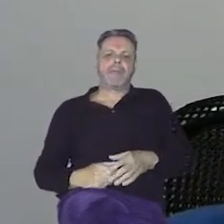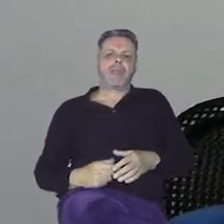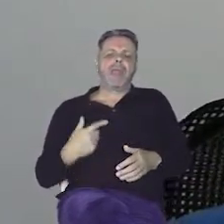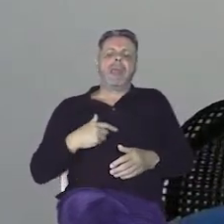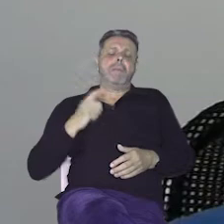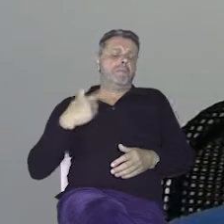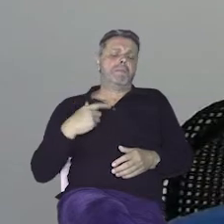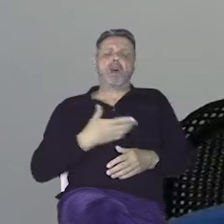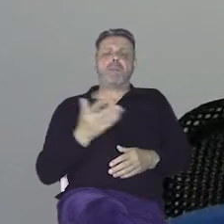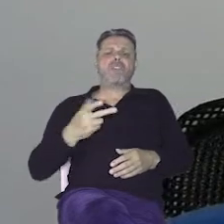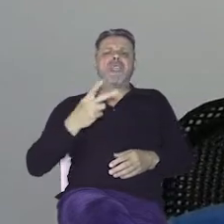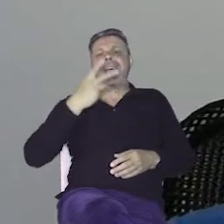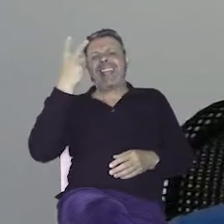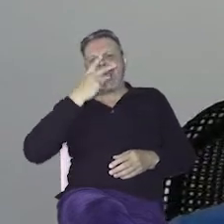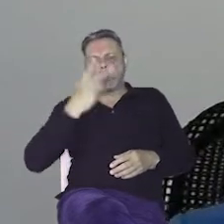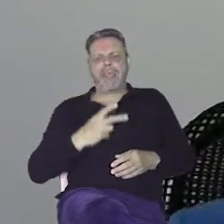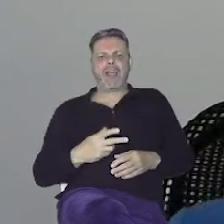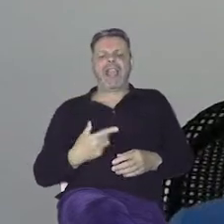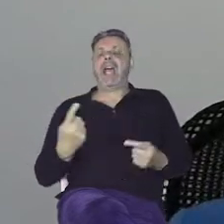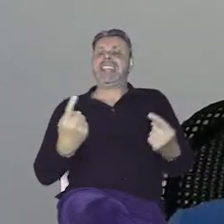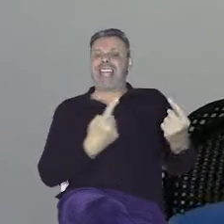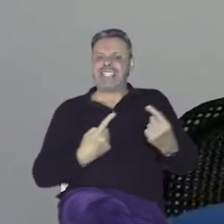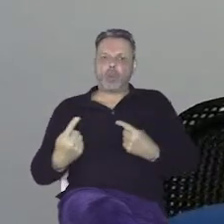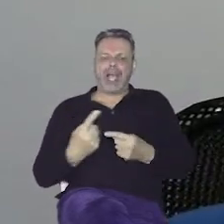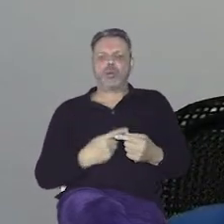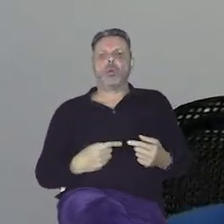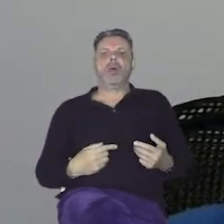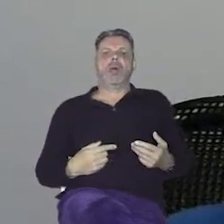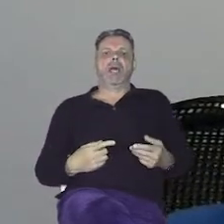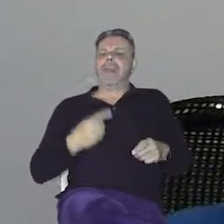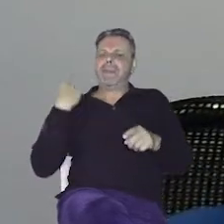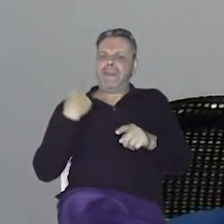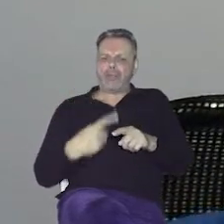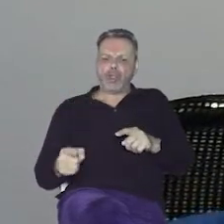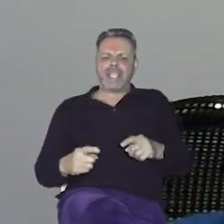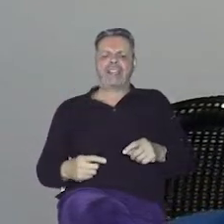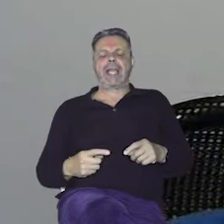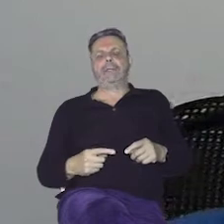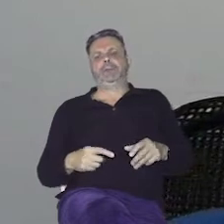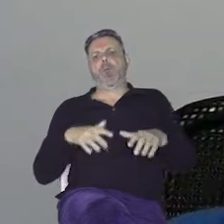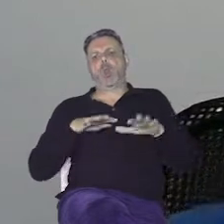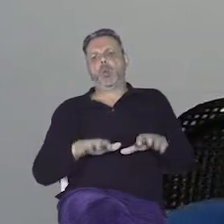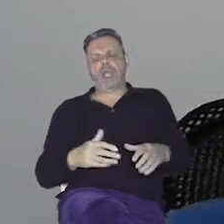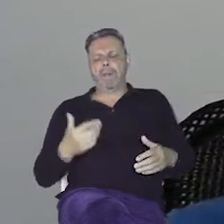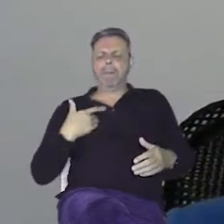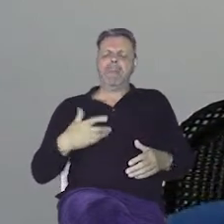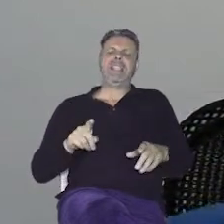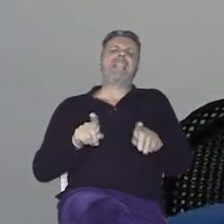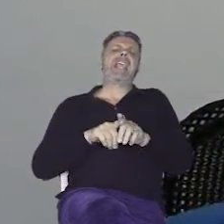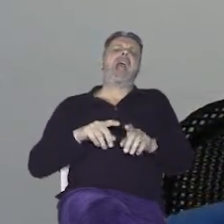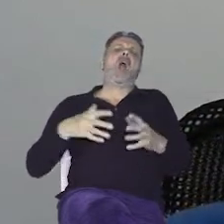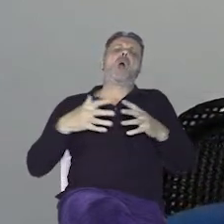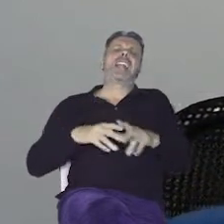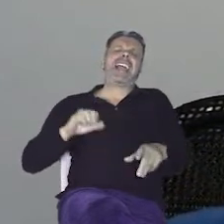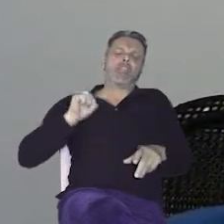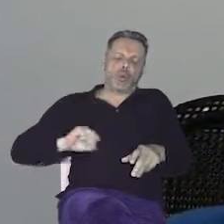imati razumijevanja za situaciju, za nedostatak kadra. Mi se kao grad trudimo, uveli